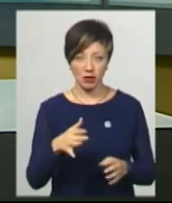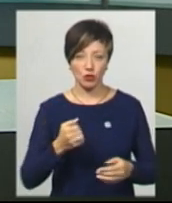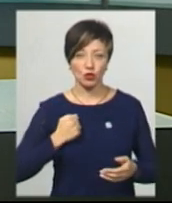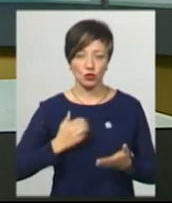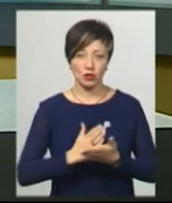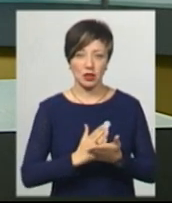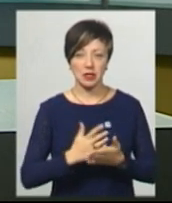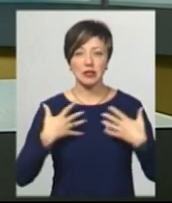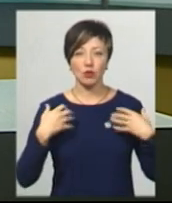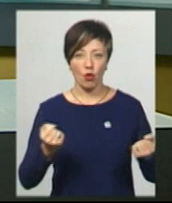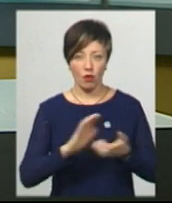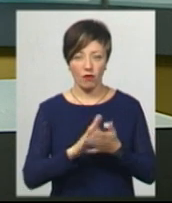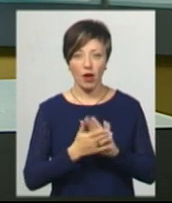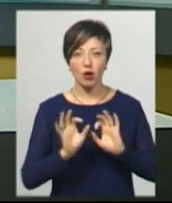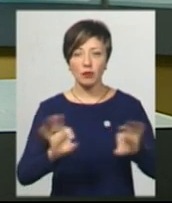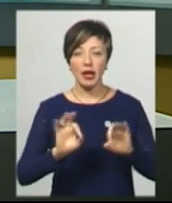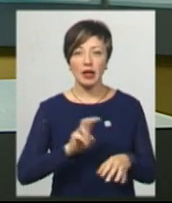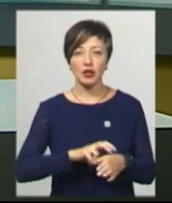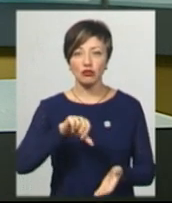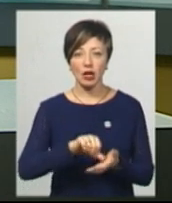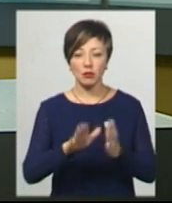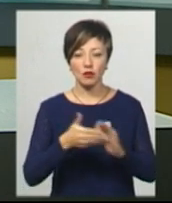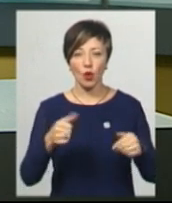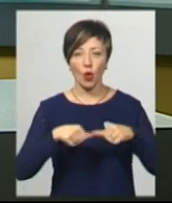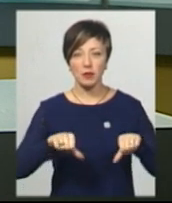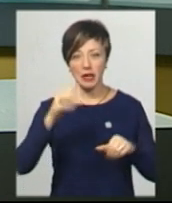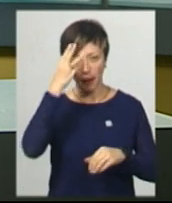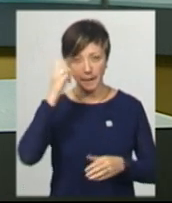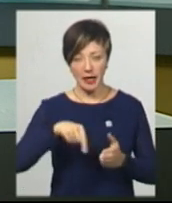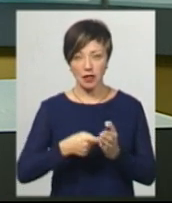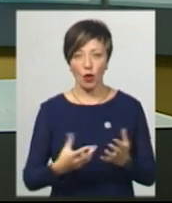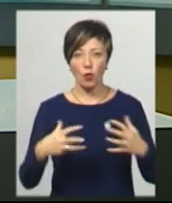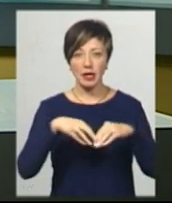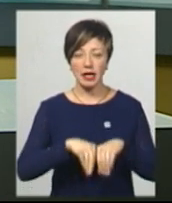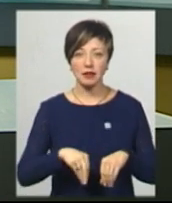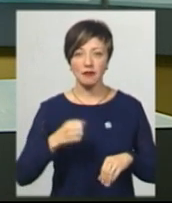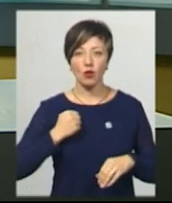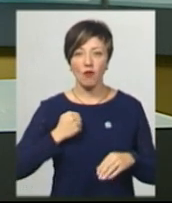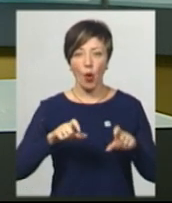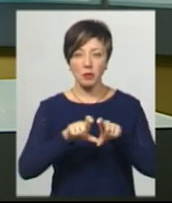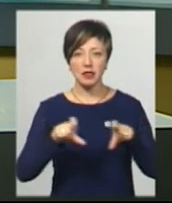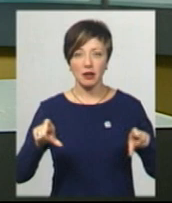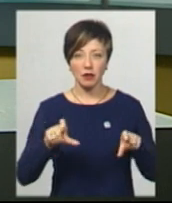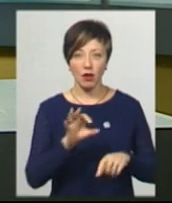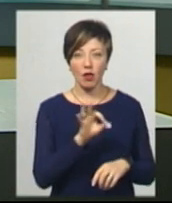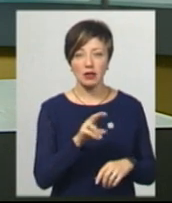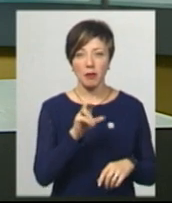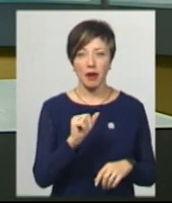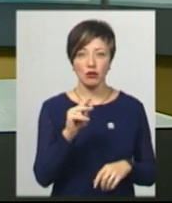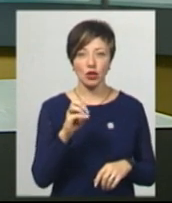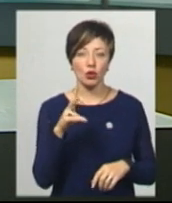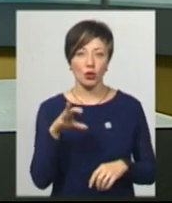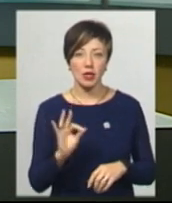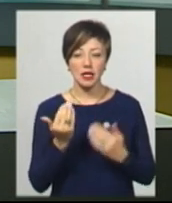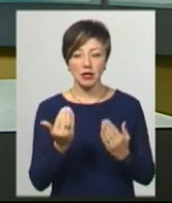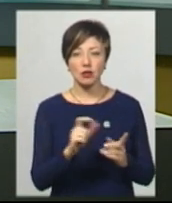здоров'я. Про це розповіла лікарка, член призовної комісії Хмельницького об'єднаного міського військового комісаріату Олеся Панченко. За